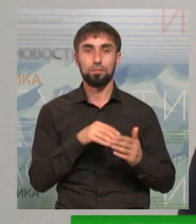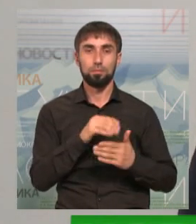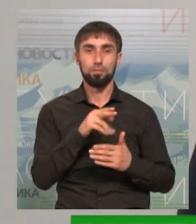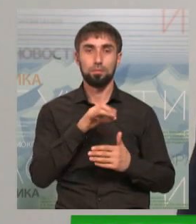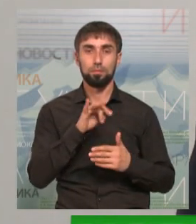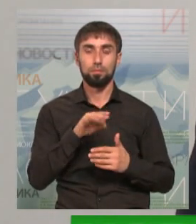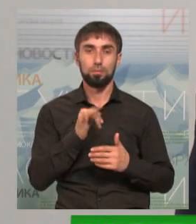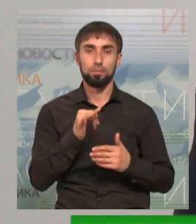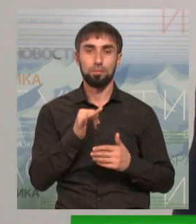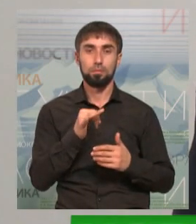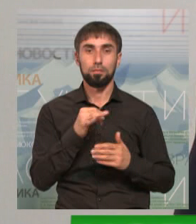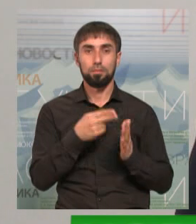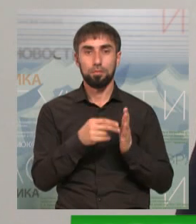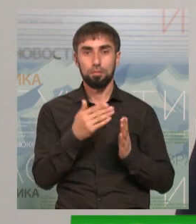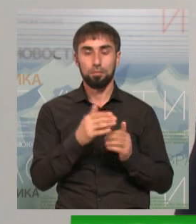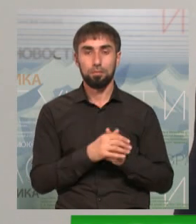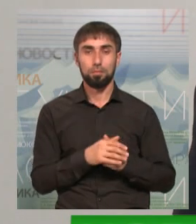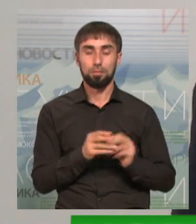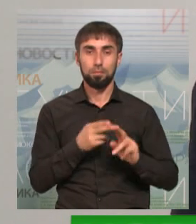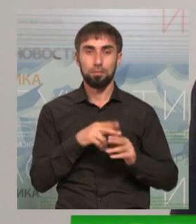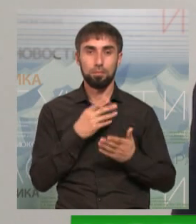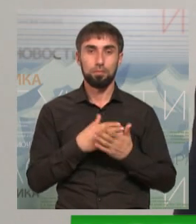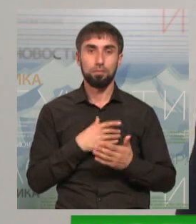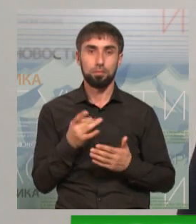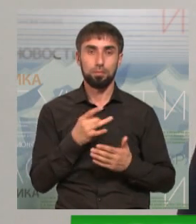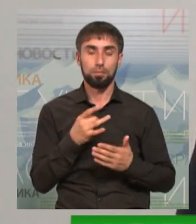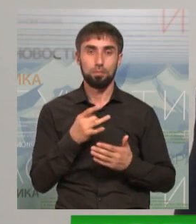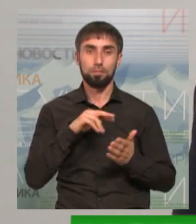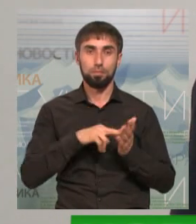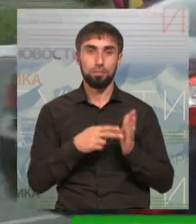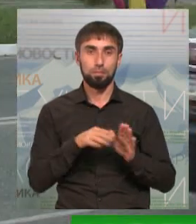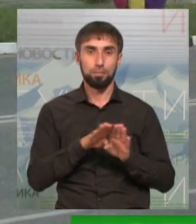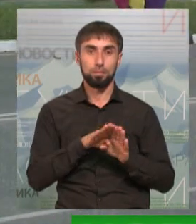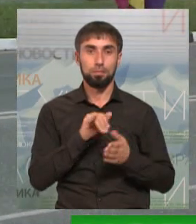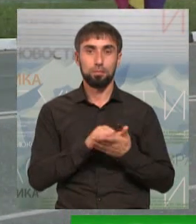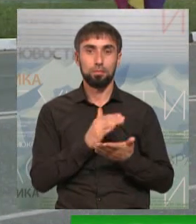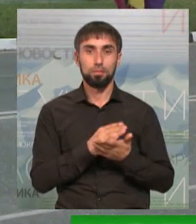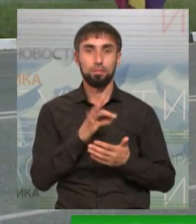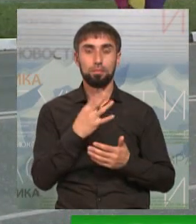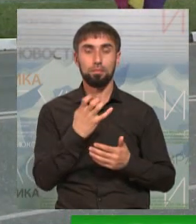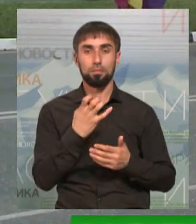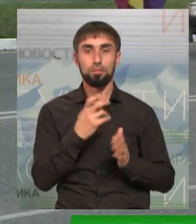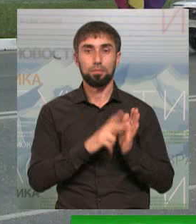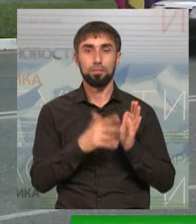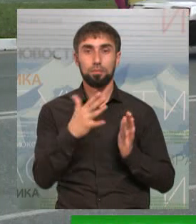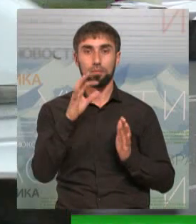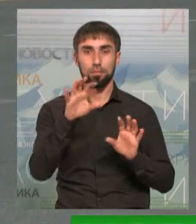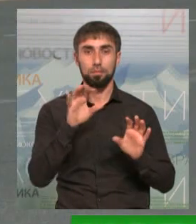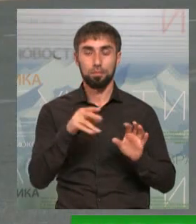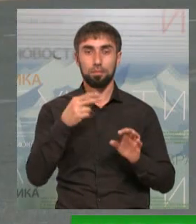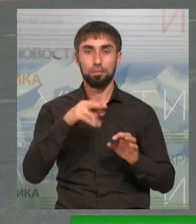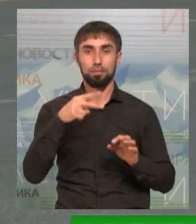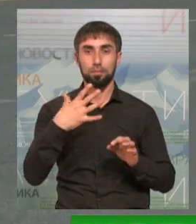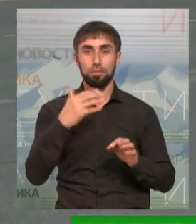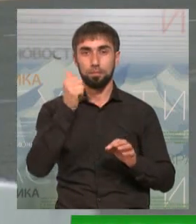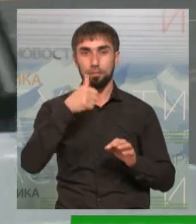условия для потребителя. Поэтому в нашей республике предварительно план такой составлен. По 485 закону до